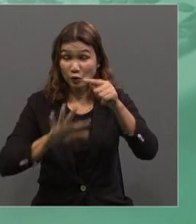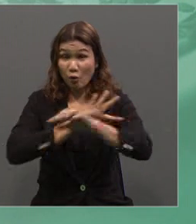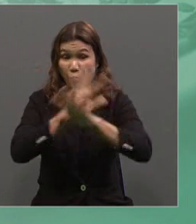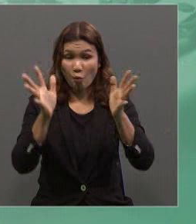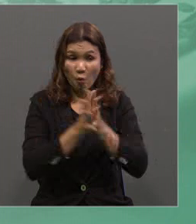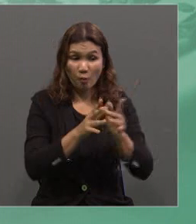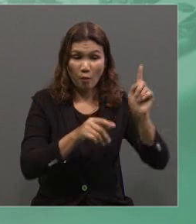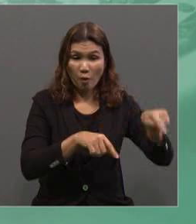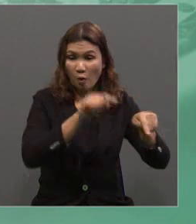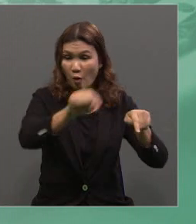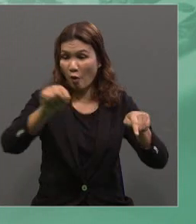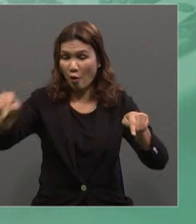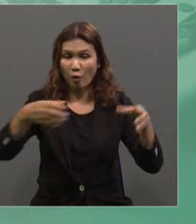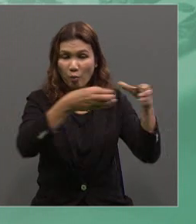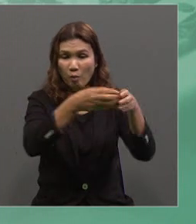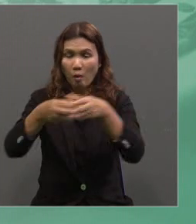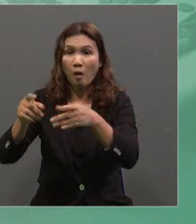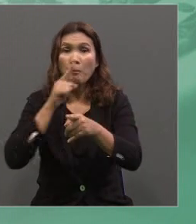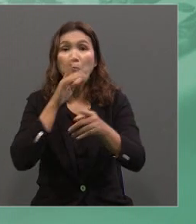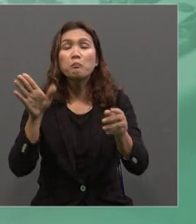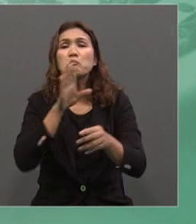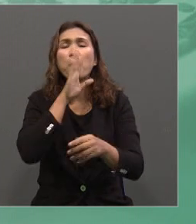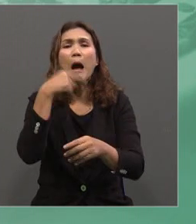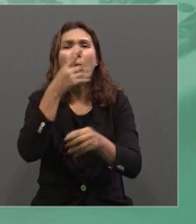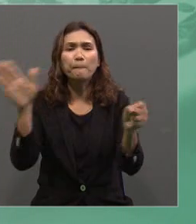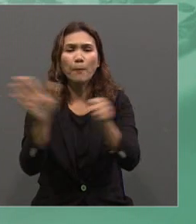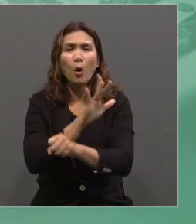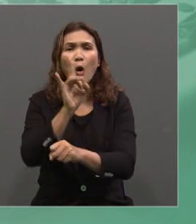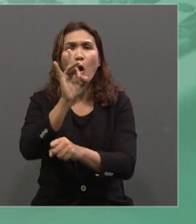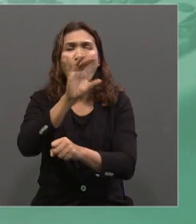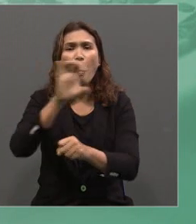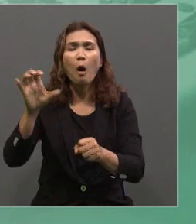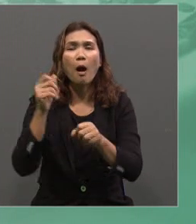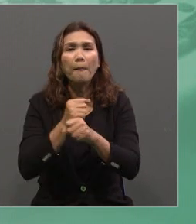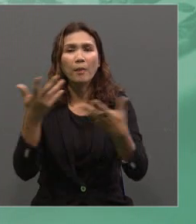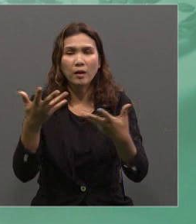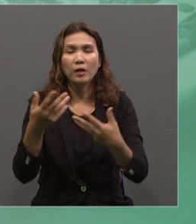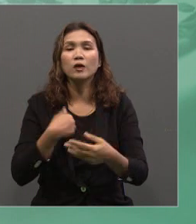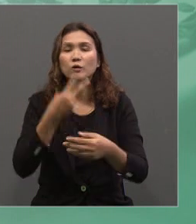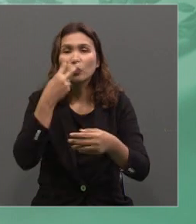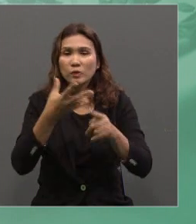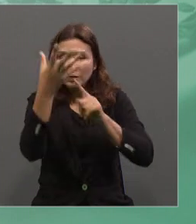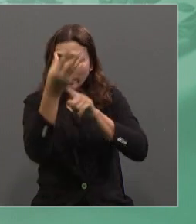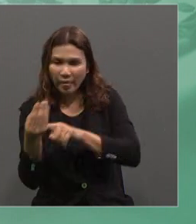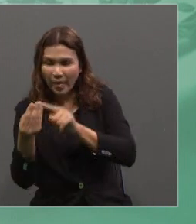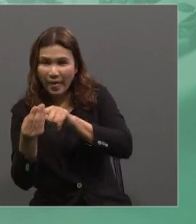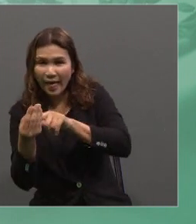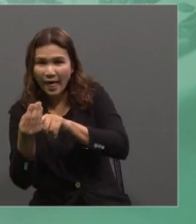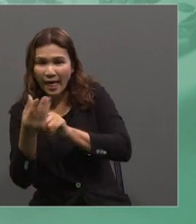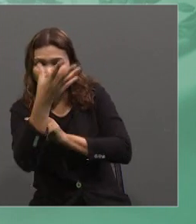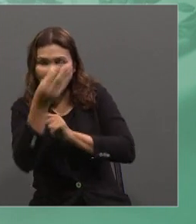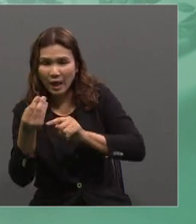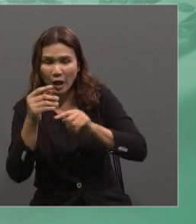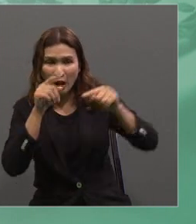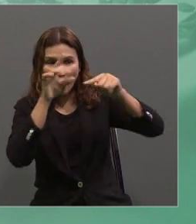กพรรคการเมืองมีจำนวนไม่ครบ100คนล่ะเขาบอกว่าให้ดูพรรคการเมืองที่มีผลลัพธ์ที่เป็นเศษจากการคำนวณพรรคใดมีเศษ